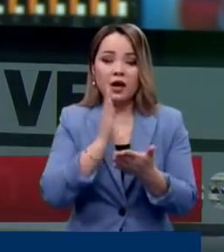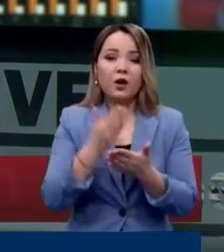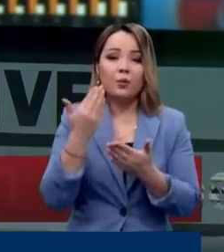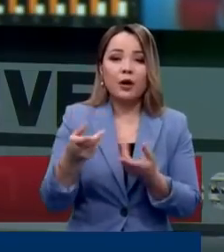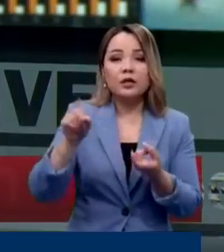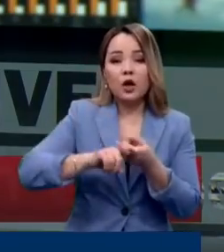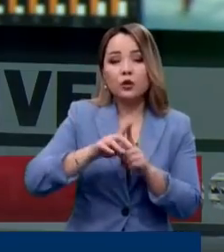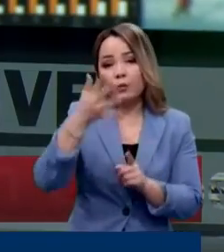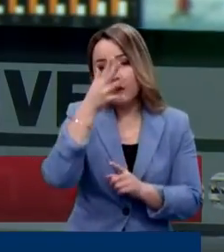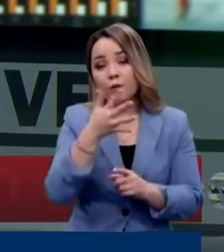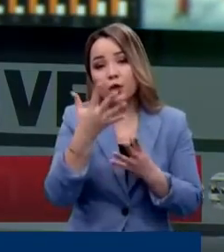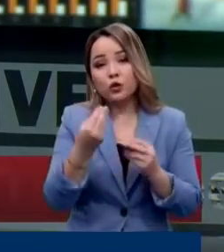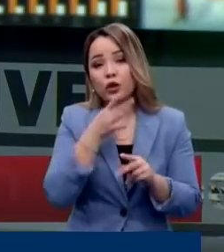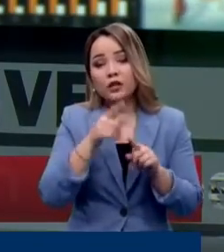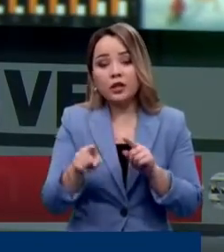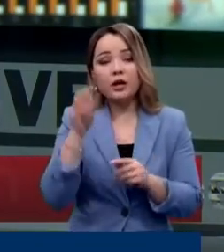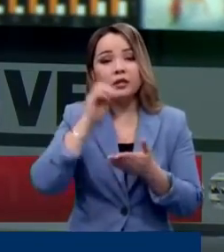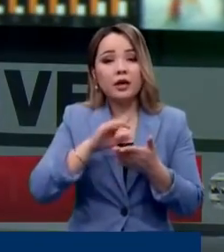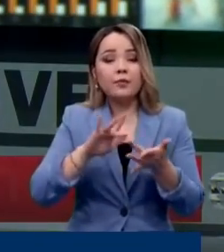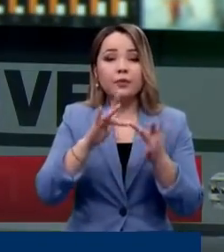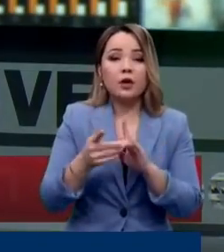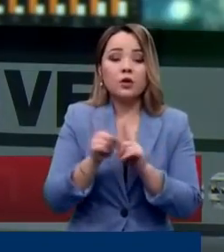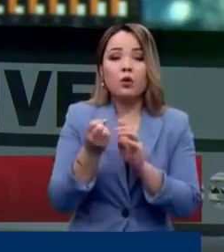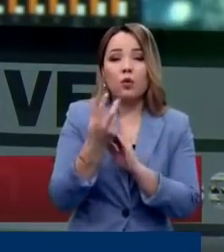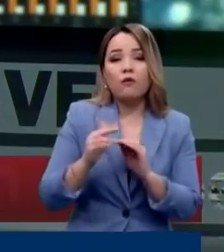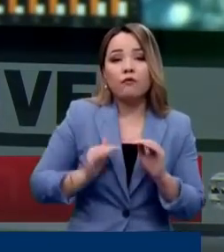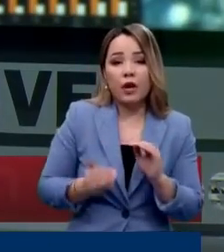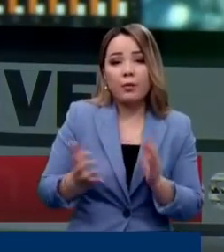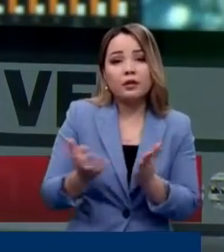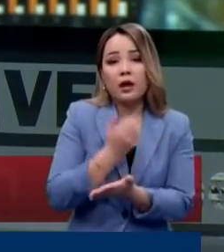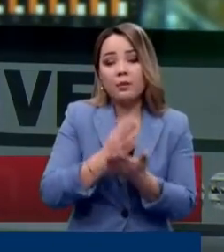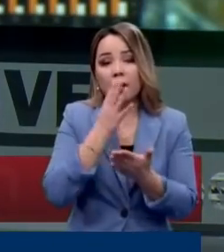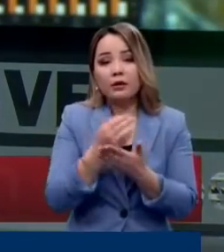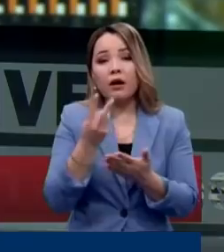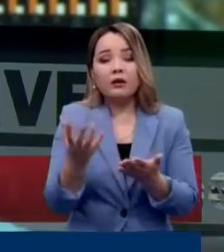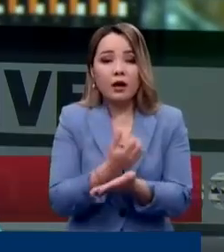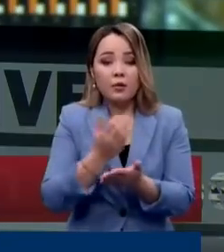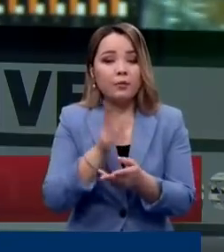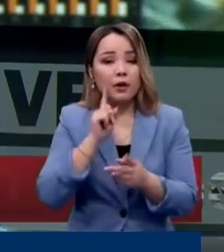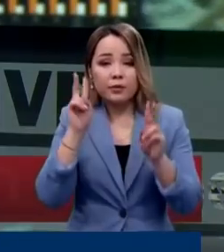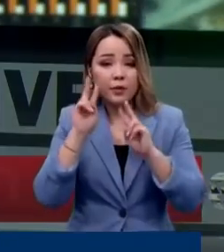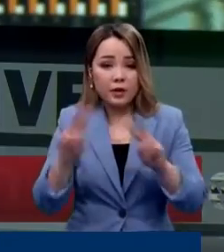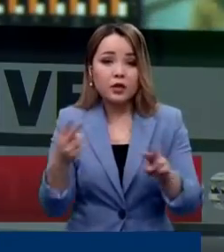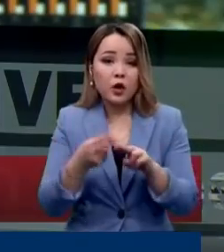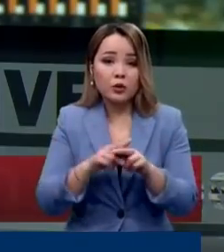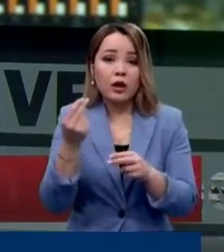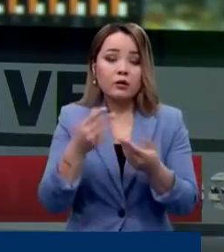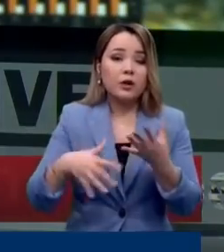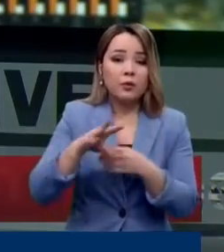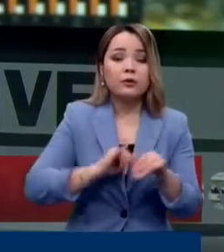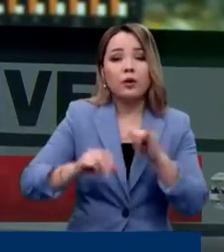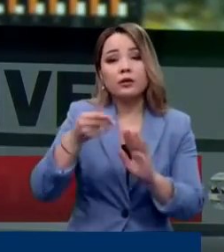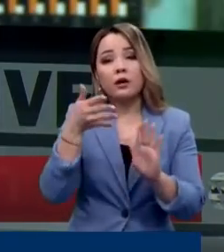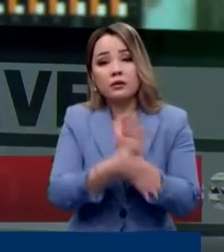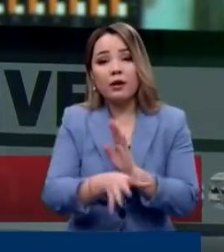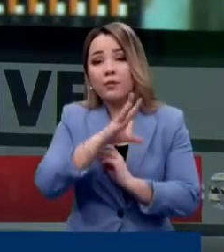соңғы 5 күнің ішінде цифрлық ақша өндіретін 13 ферма анықталды. Олардың қанша тапқан әлі белгісіз. Бұл қаржының барлығы қайда